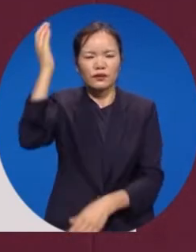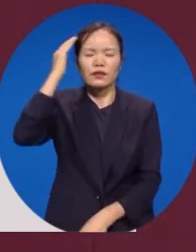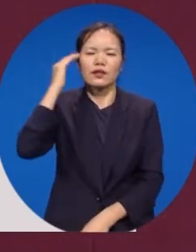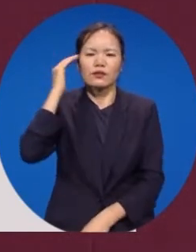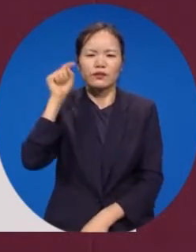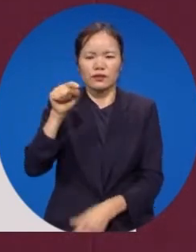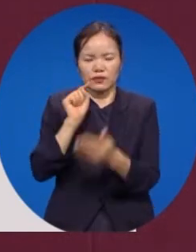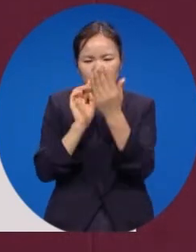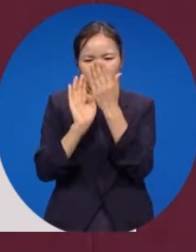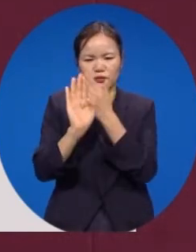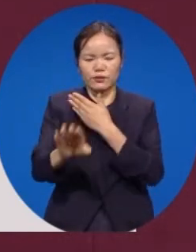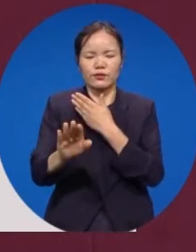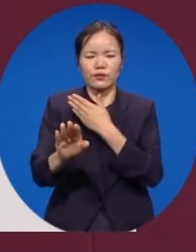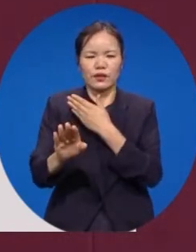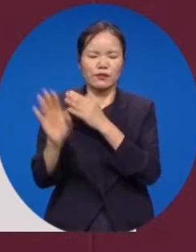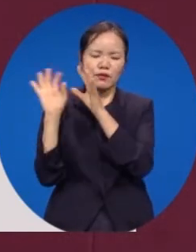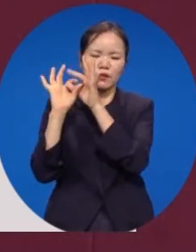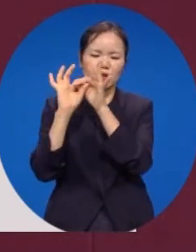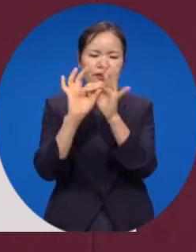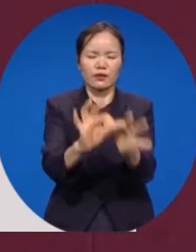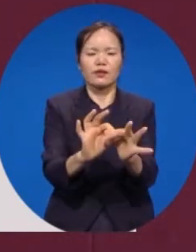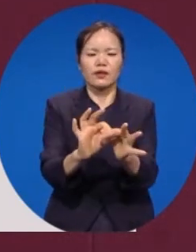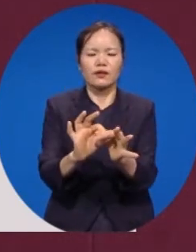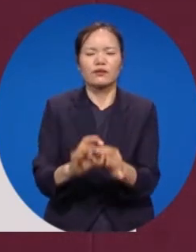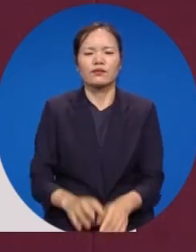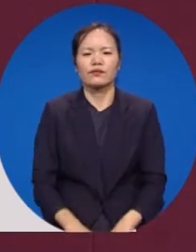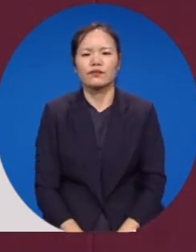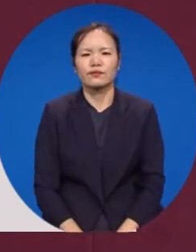그 이후에도 영속되어야 합니다.